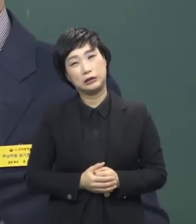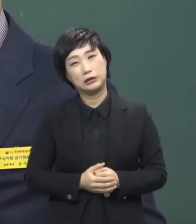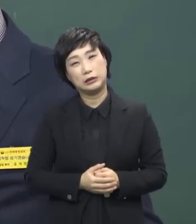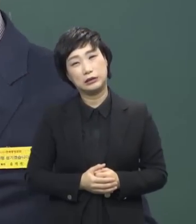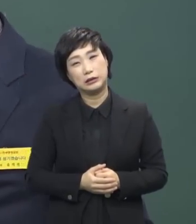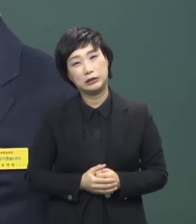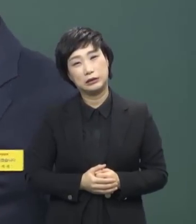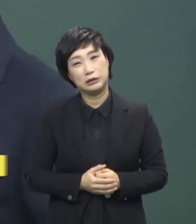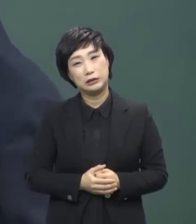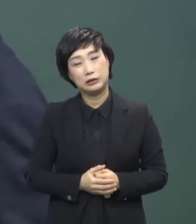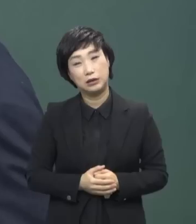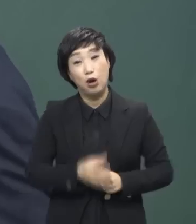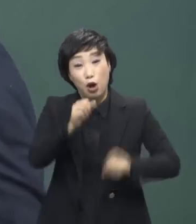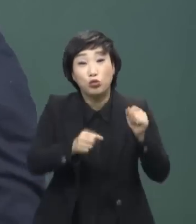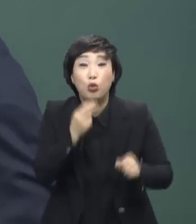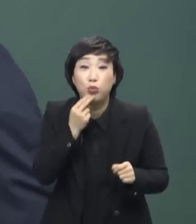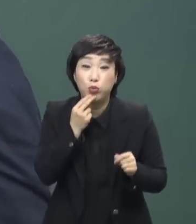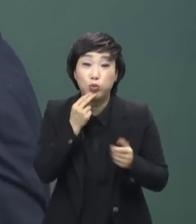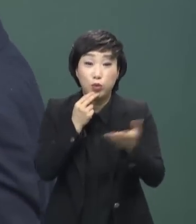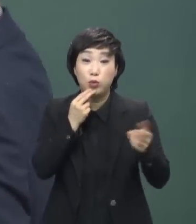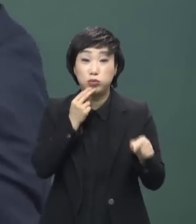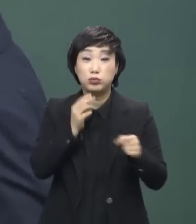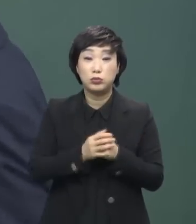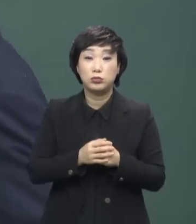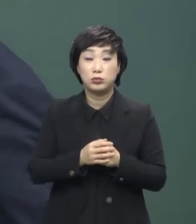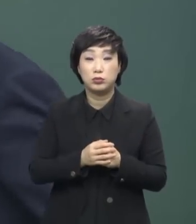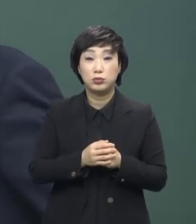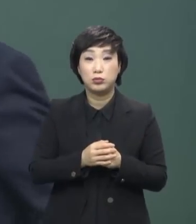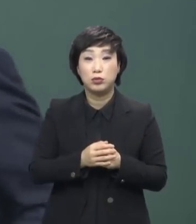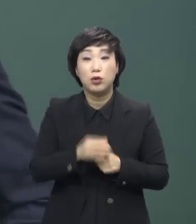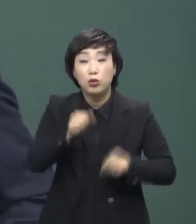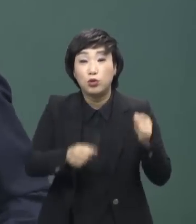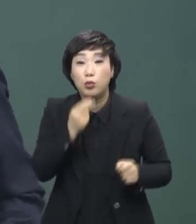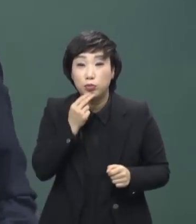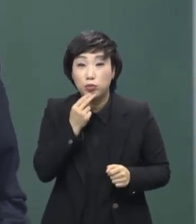사람들이 행동하지 않아요. 행동하지 않아요.